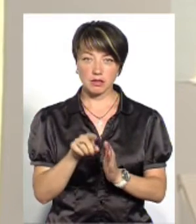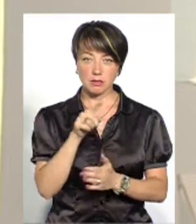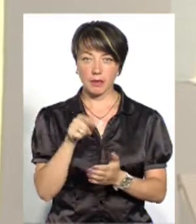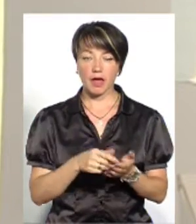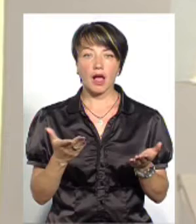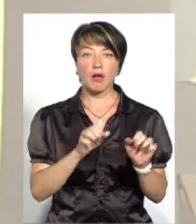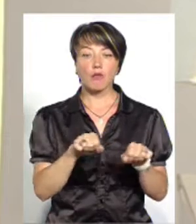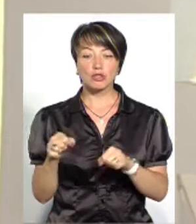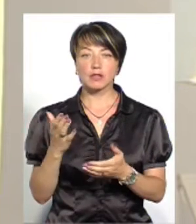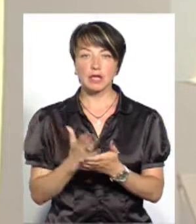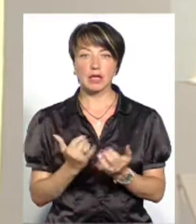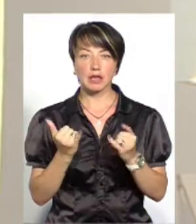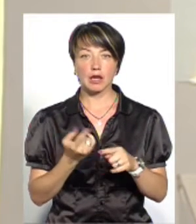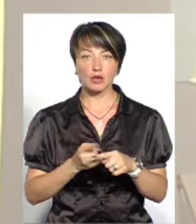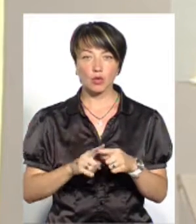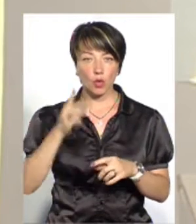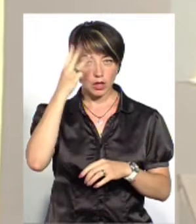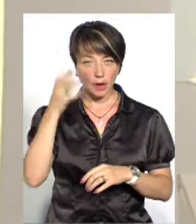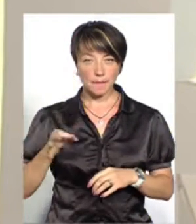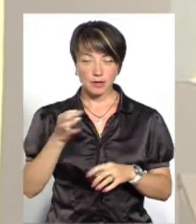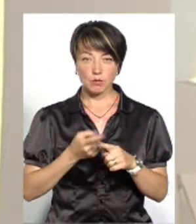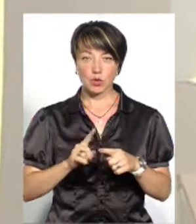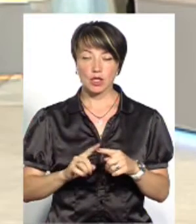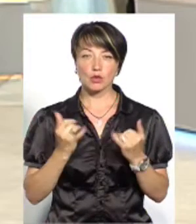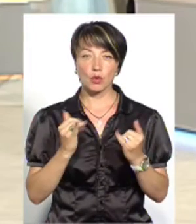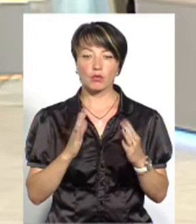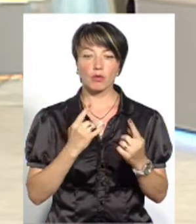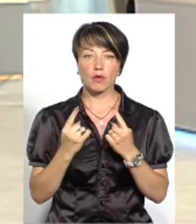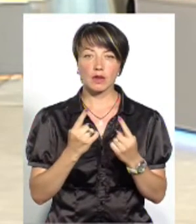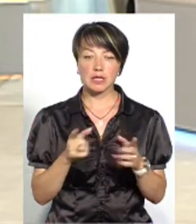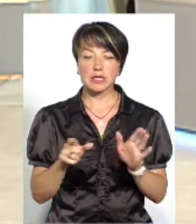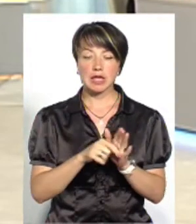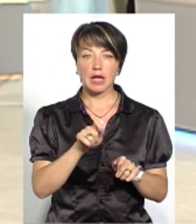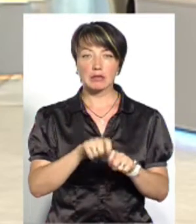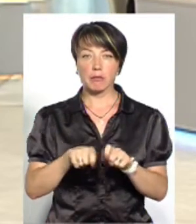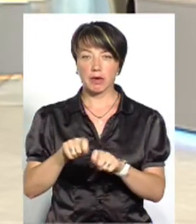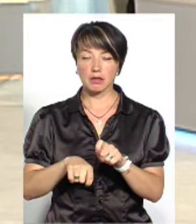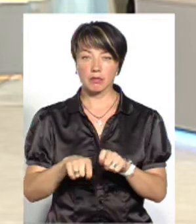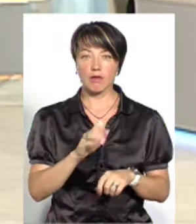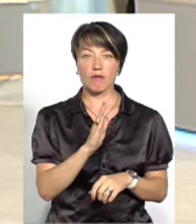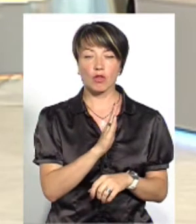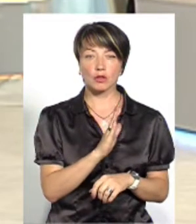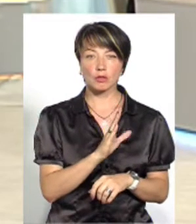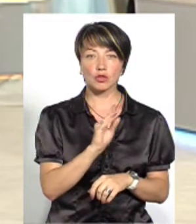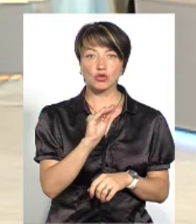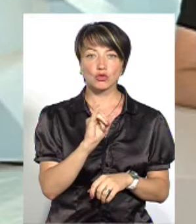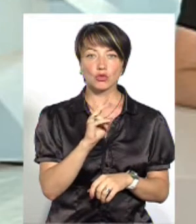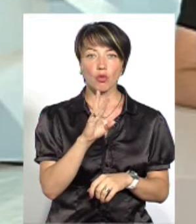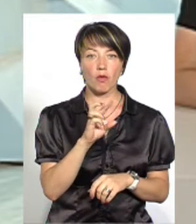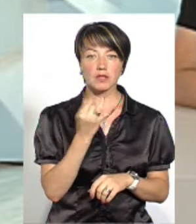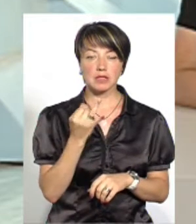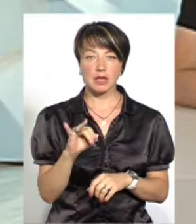Які можливості є для цього на Хмельниччині? Про це ми сьогодні будемо говорити з експертами. Володимиром